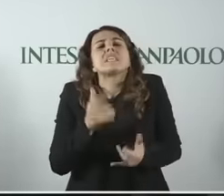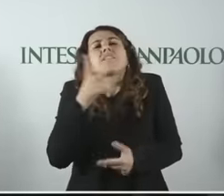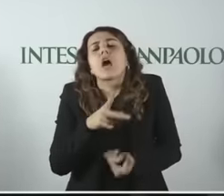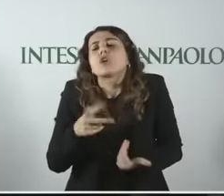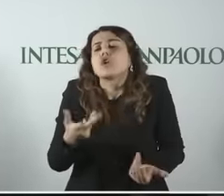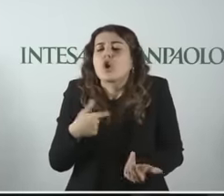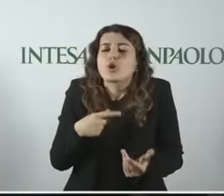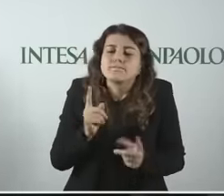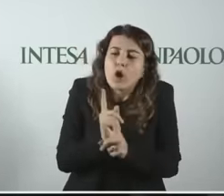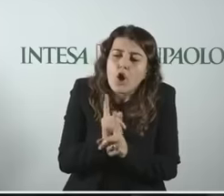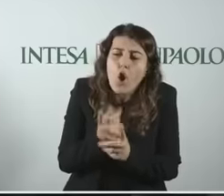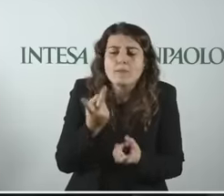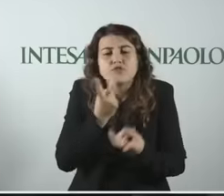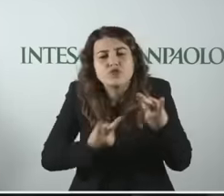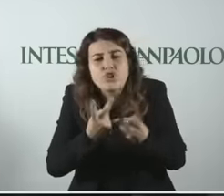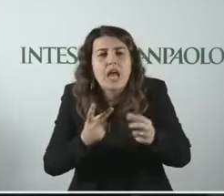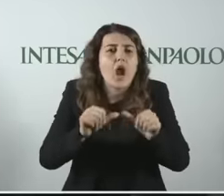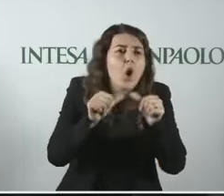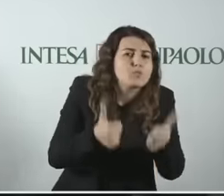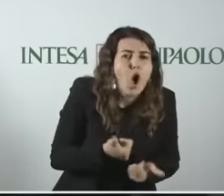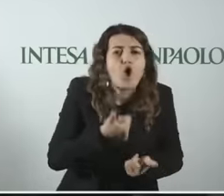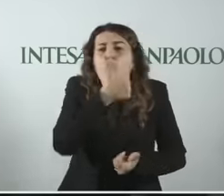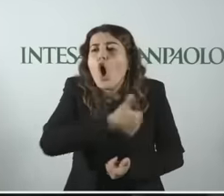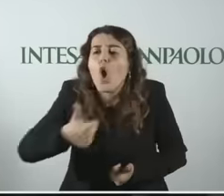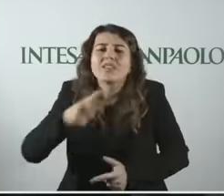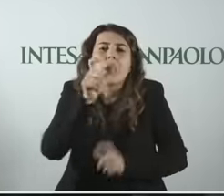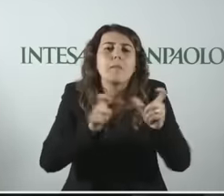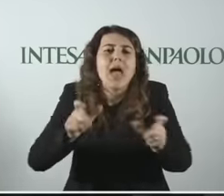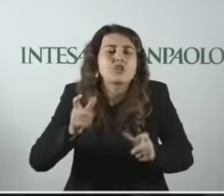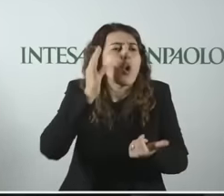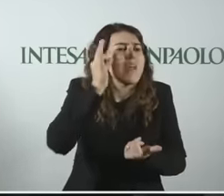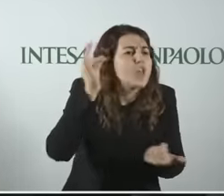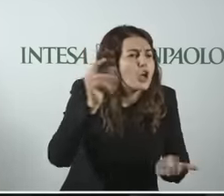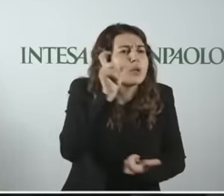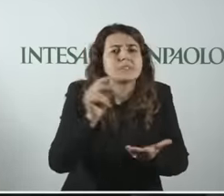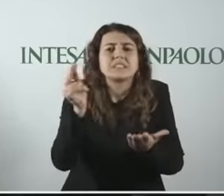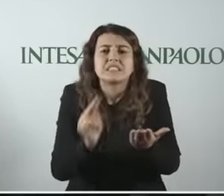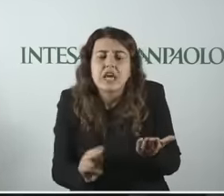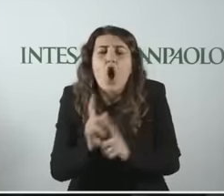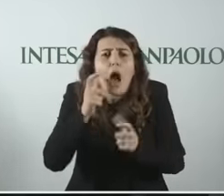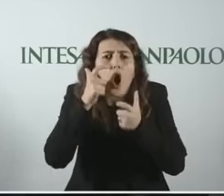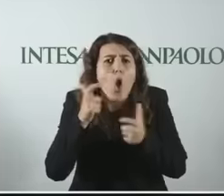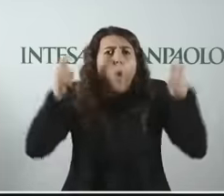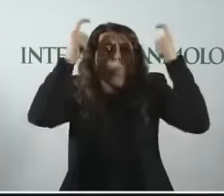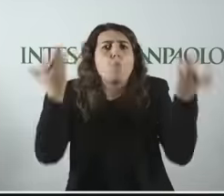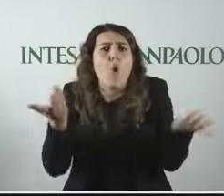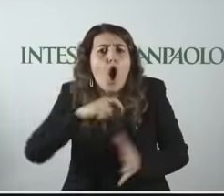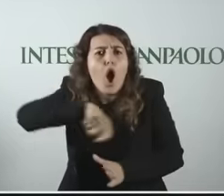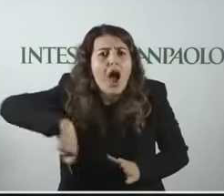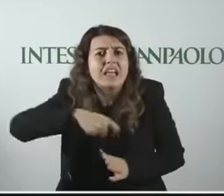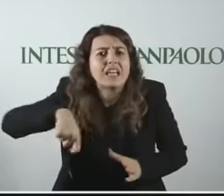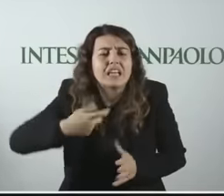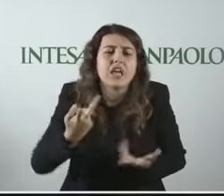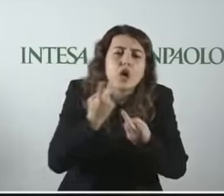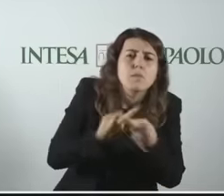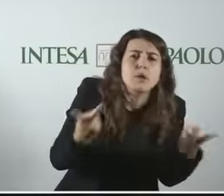sì lo sforzo di singoli di singoli individui di singoli filosofi o di singoli cuochi di farsi